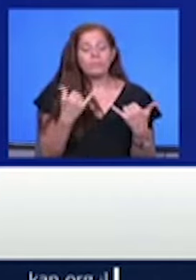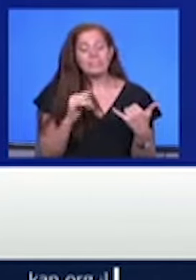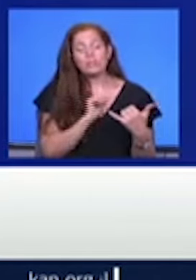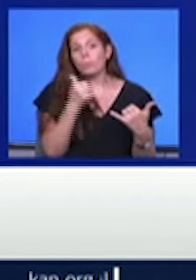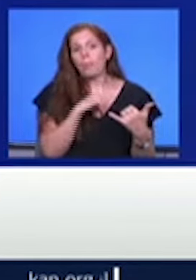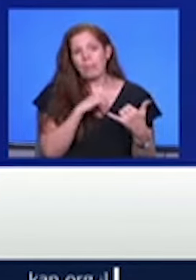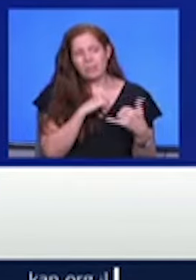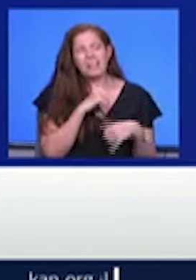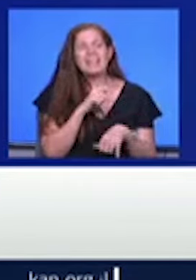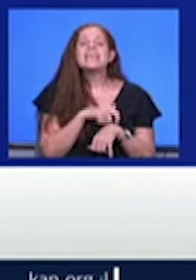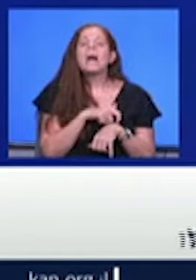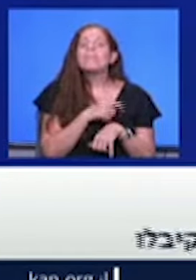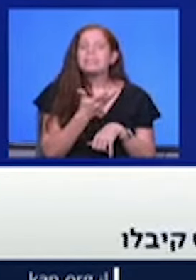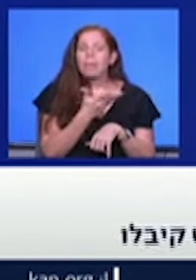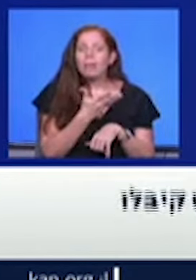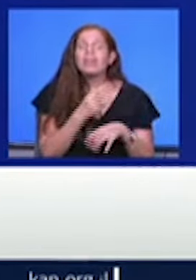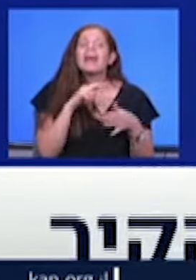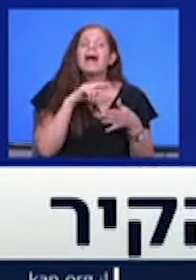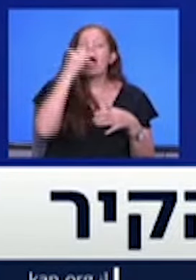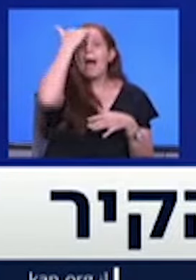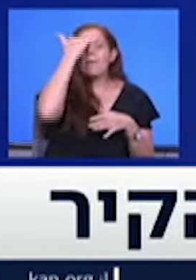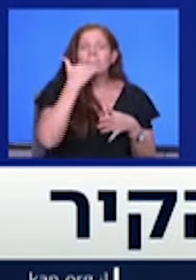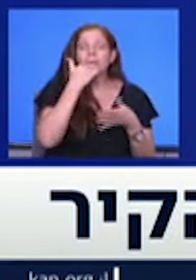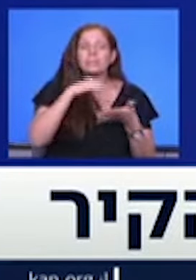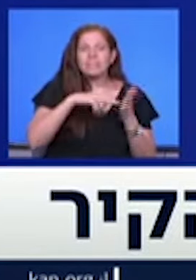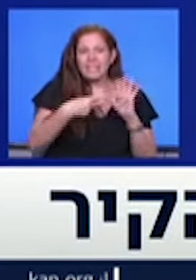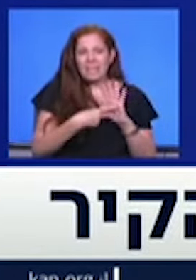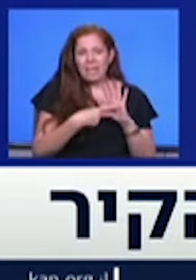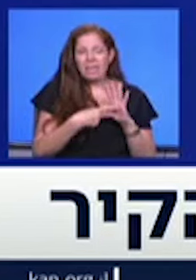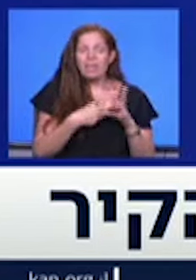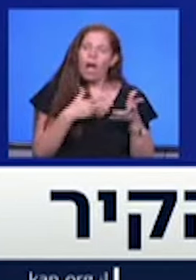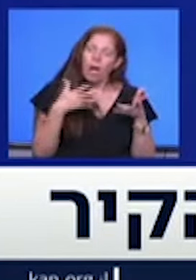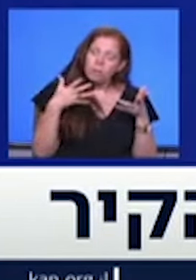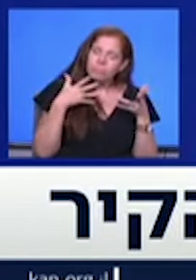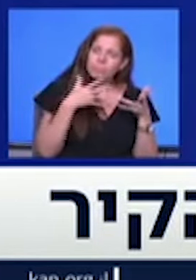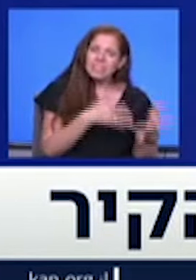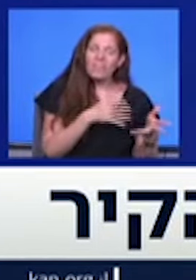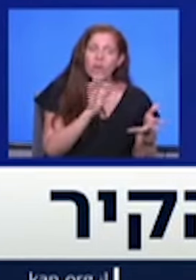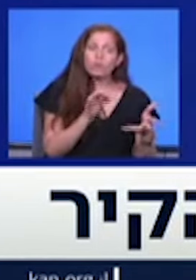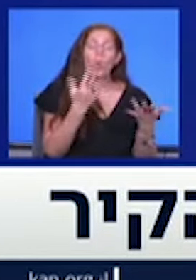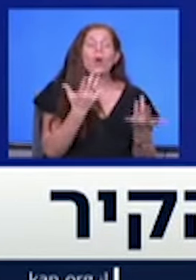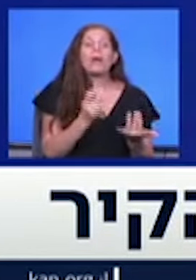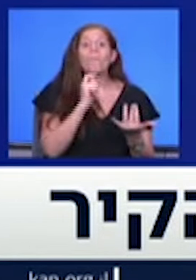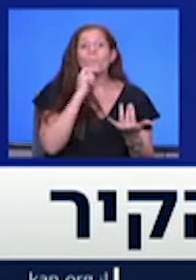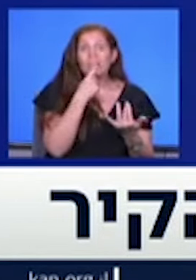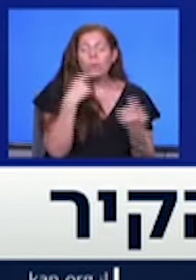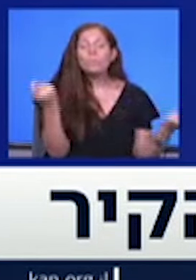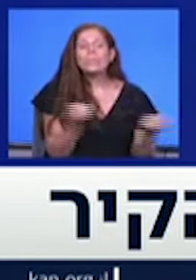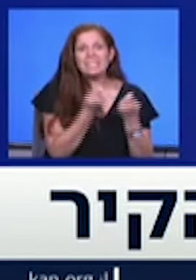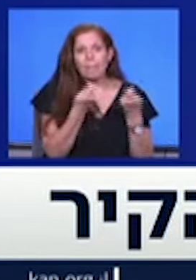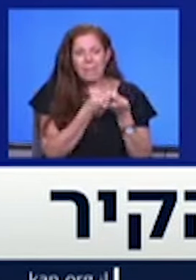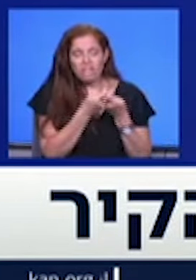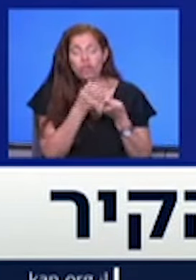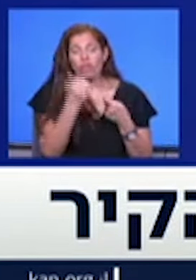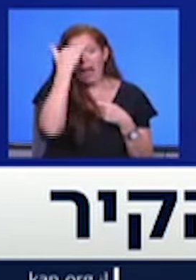כמה זמן תכנן חמאס את המתקפה שלו, מבול אל אקסה? כמה מודיעין גלוי פורסם בהקשר הזה של כוונת חמאס